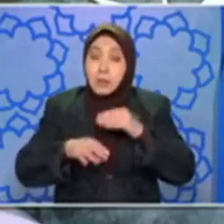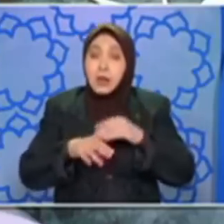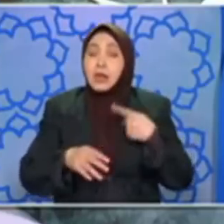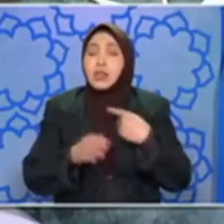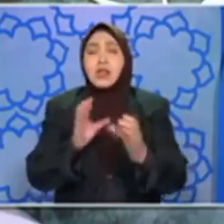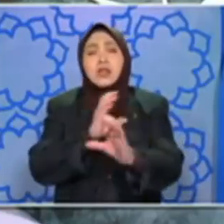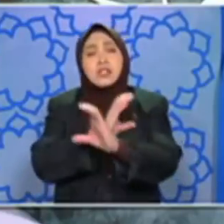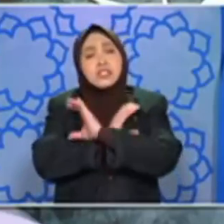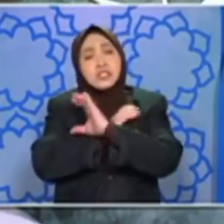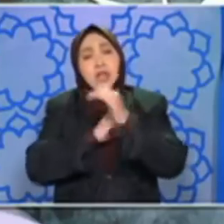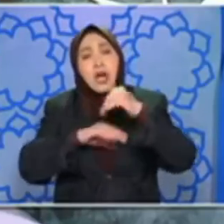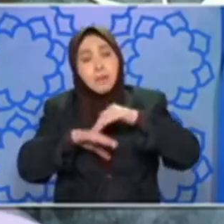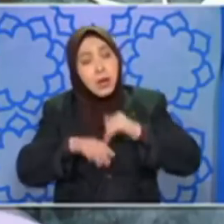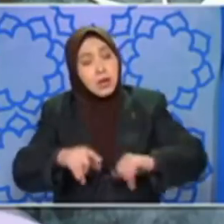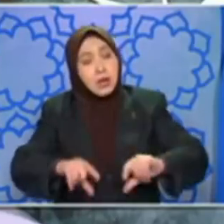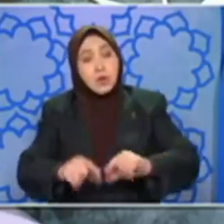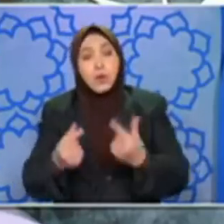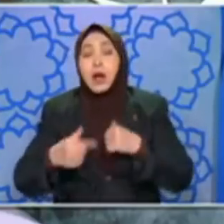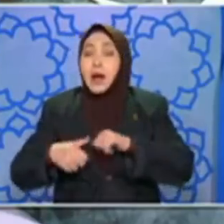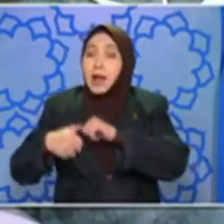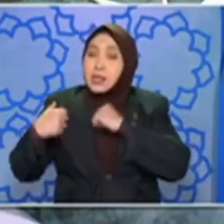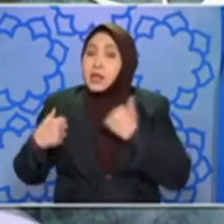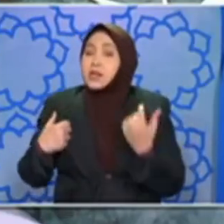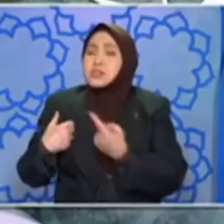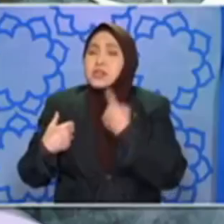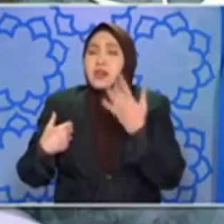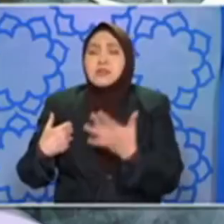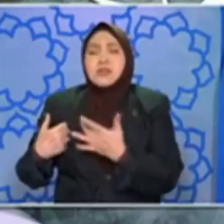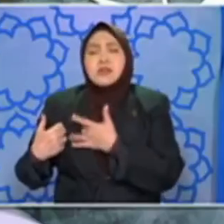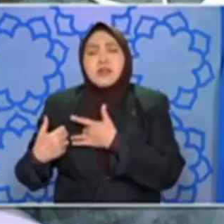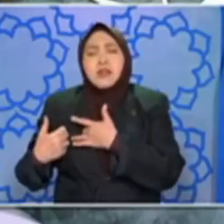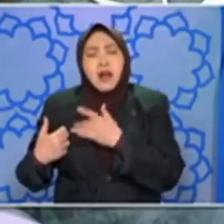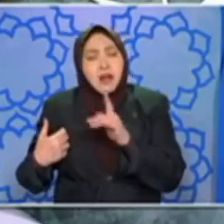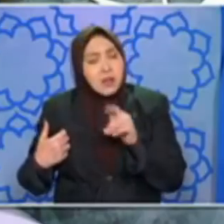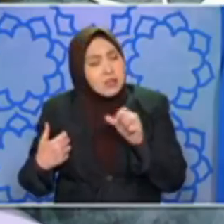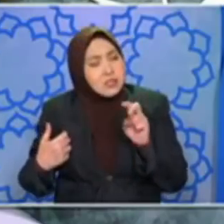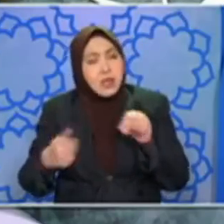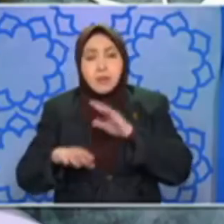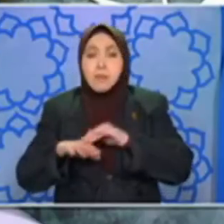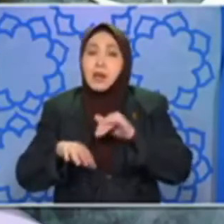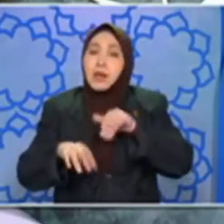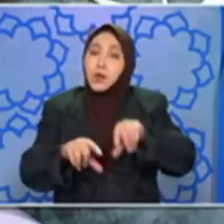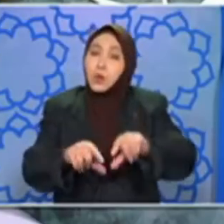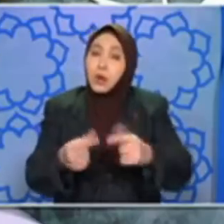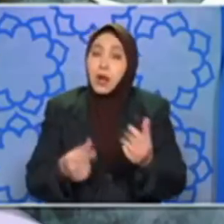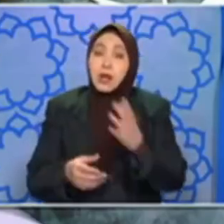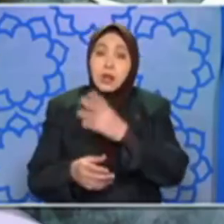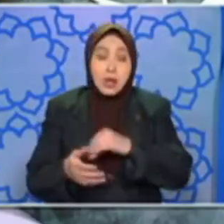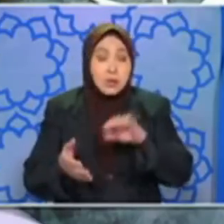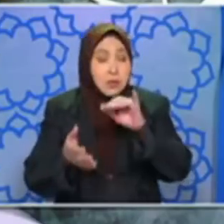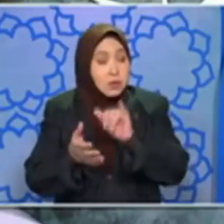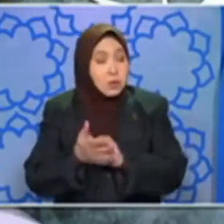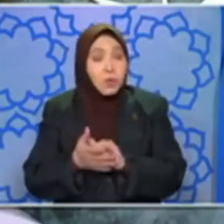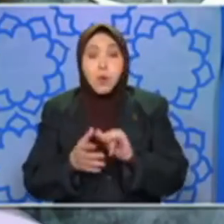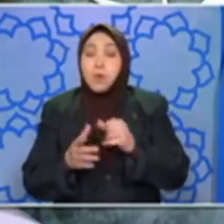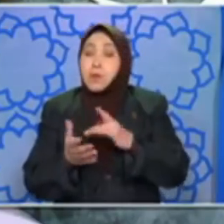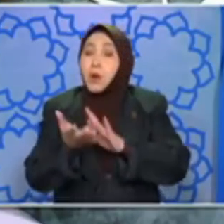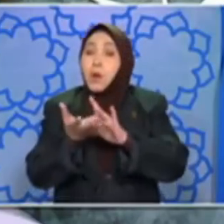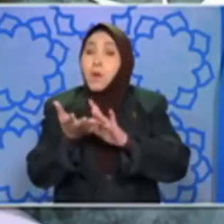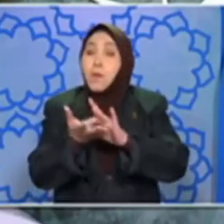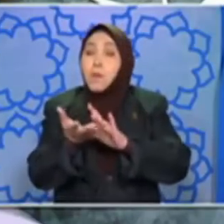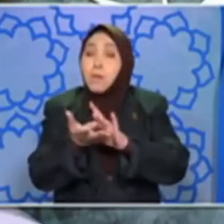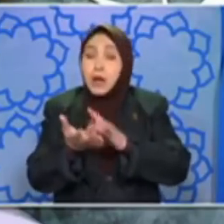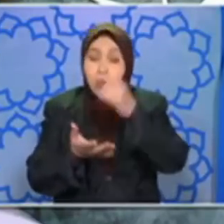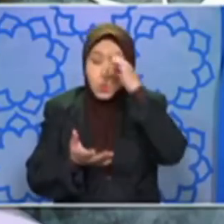kecintaan kepada Al-Quran, hati yang sentiasa tersentuh, terkesan dengan Al-Quran. Itulah merupakan ubat ataupun penawar kepada